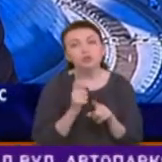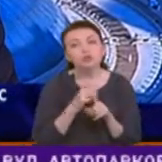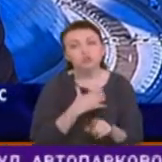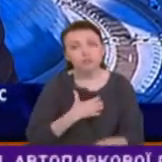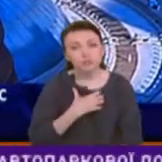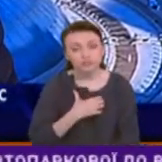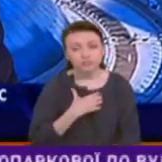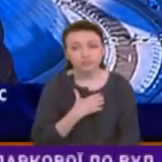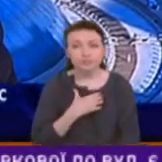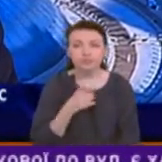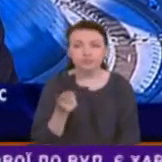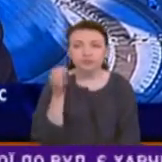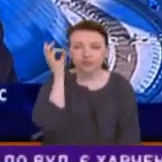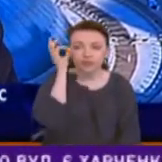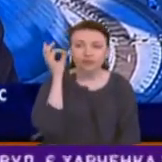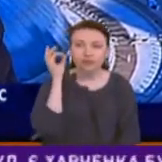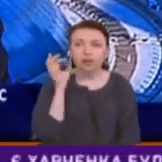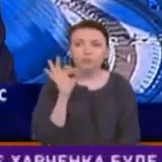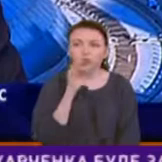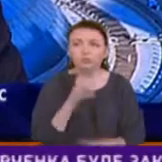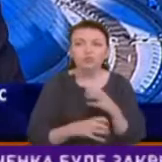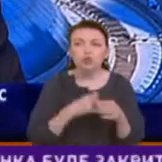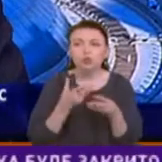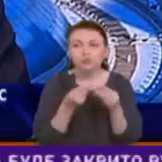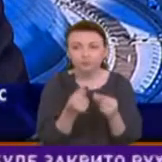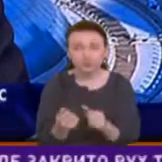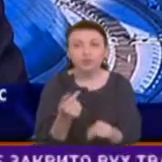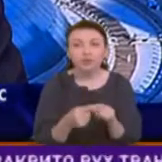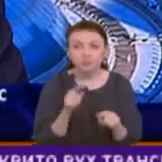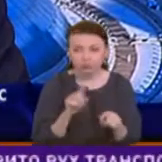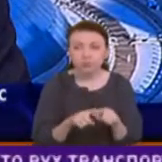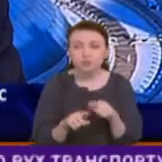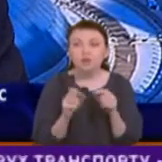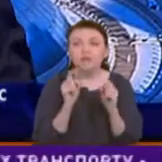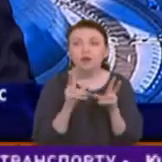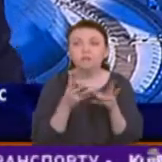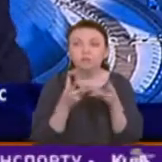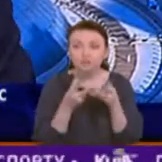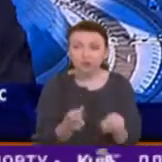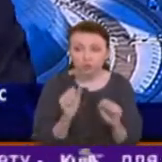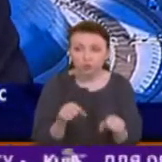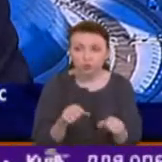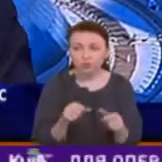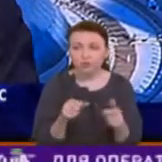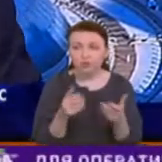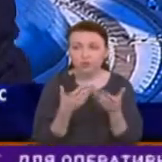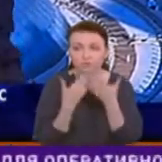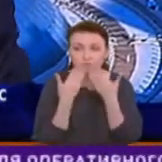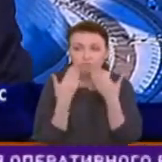пане Ростиславе, ви там згадали про міжнародний вплив. Зараз і про це, що як можна впливати, не маючи тепер